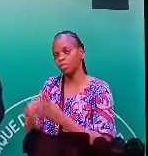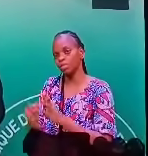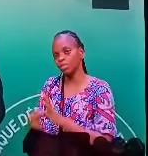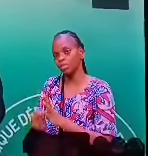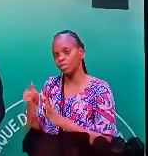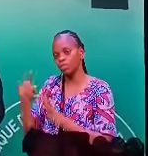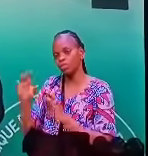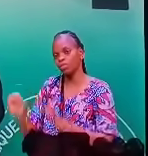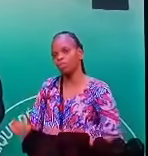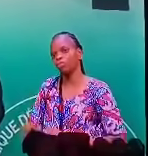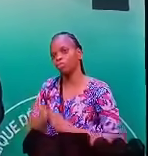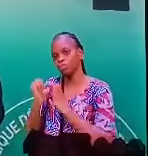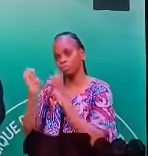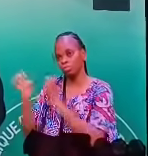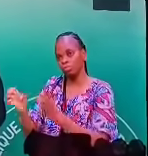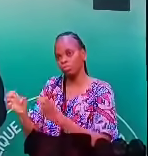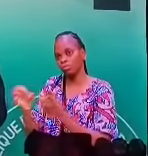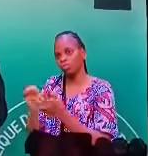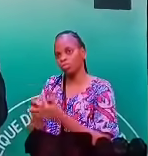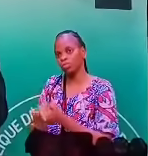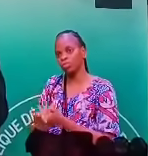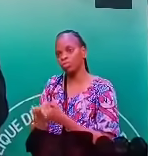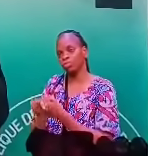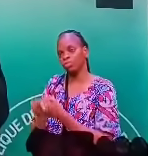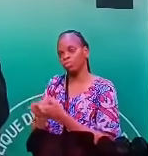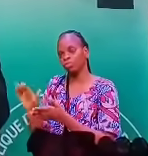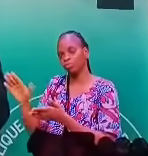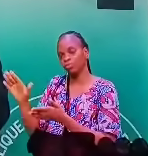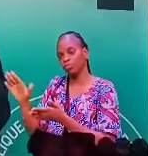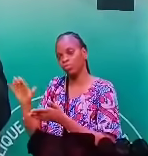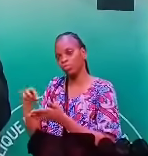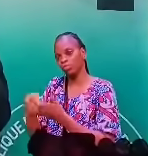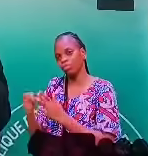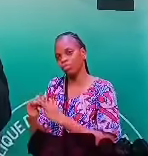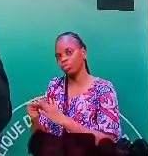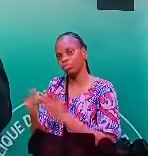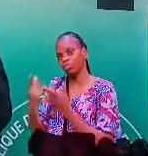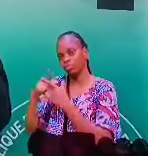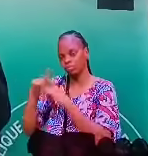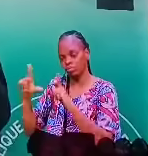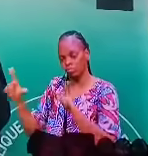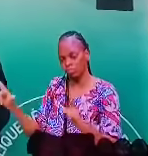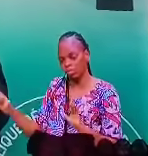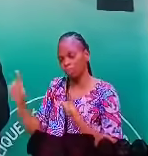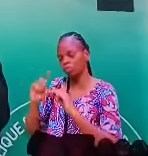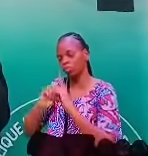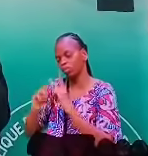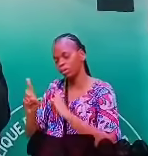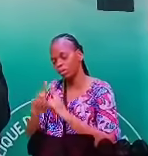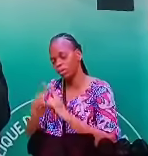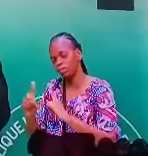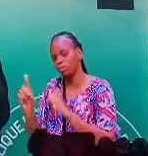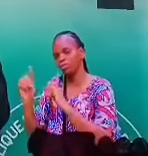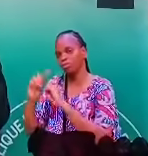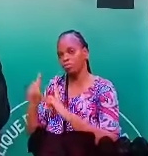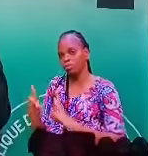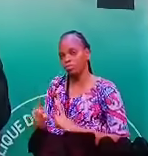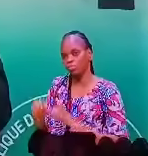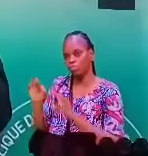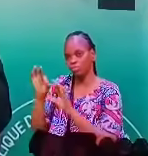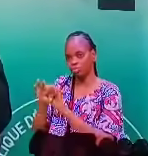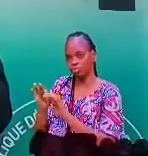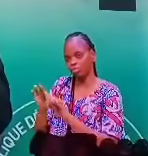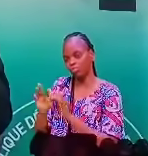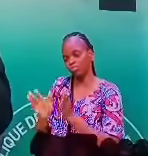effort. Peut-être en nous imitant d'ailleurs, en consacrant plus de liberté d'expression, en consacrant un processus électoral plus